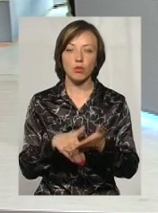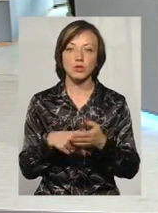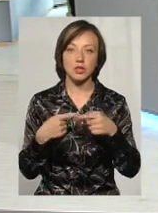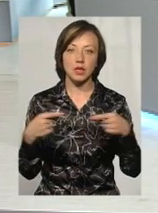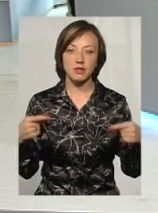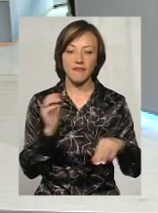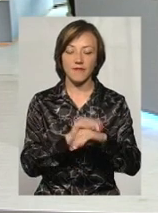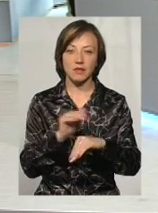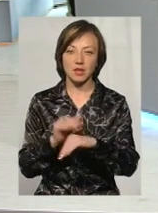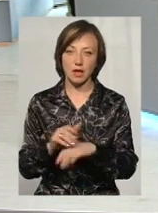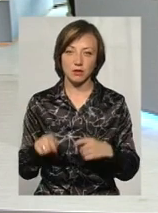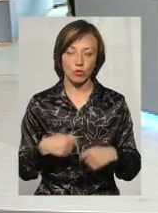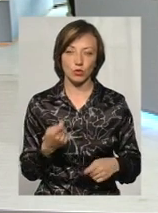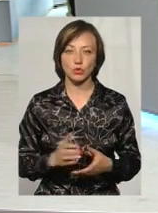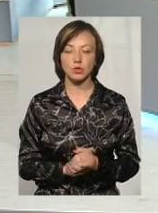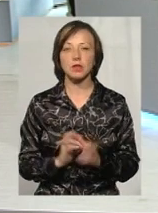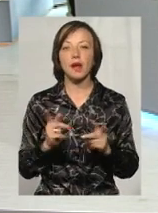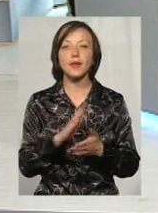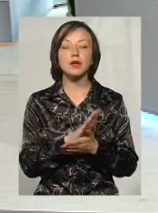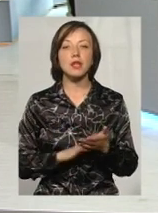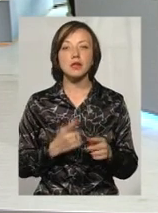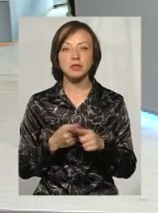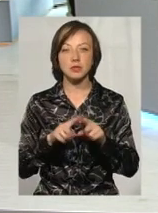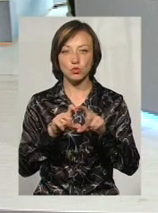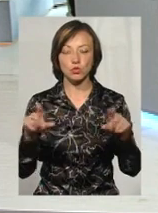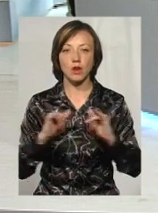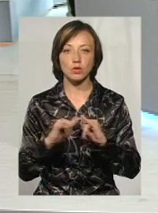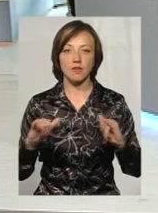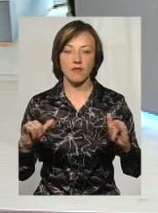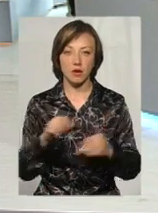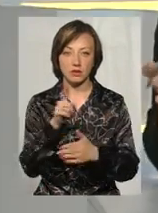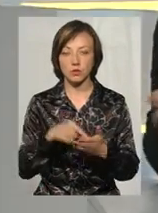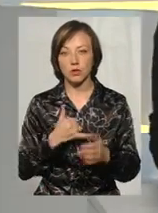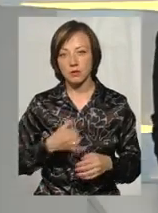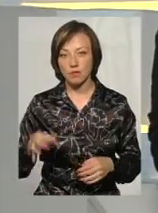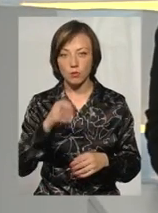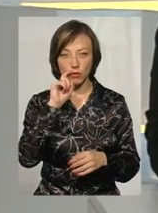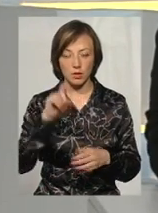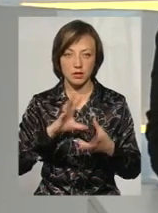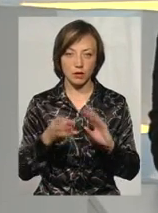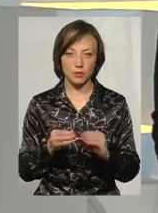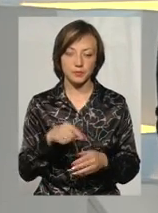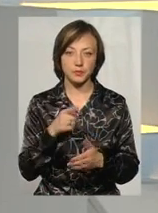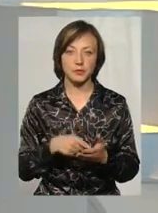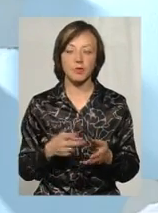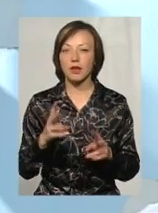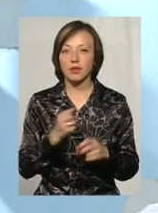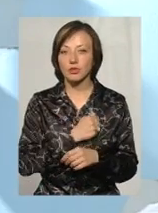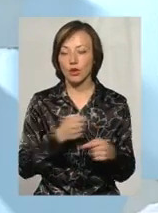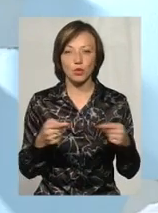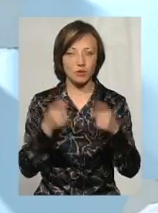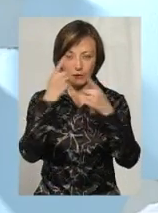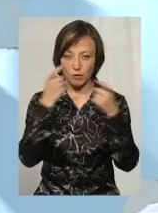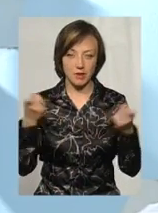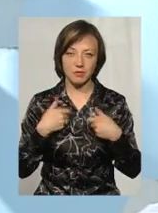засоби фіксації. Тобто, як надалі має ця структура розвиватись в нас в області і в Україні загалом? На жаль, у нас немає точної